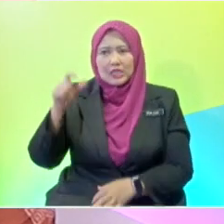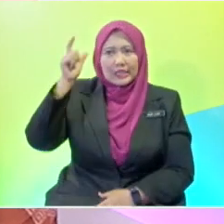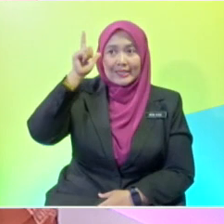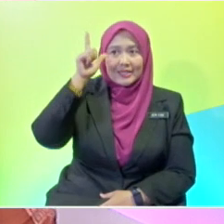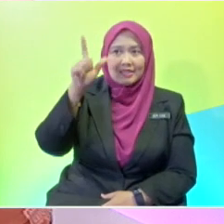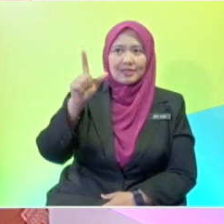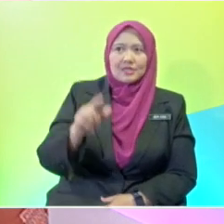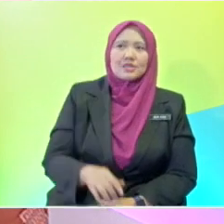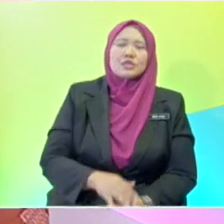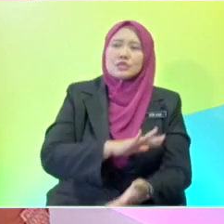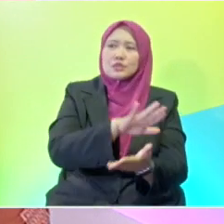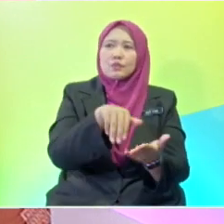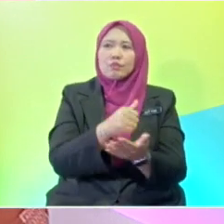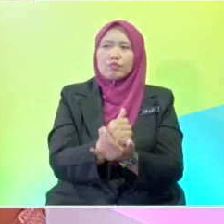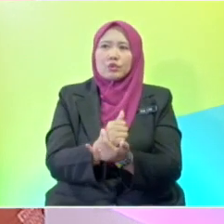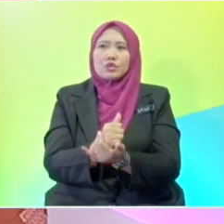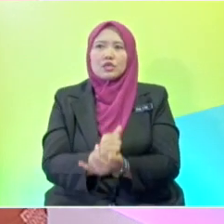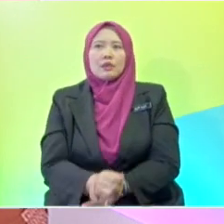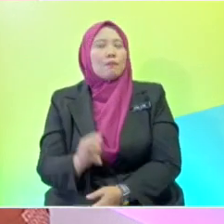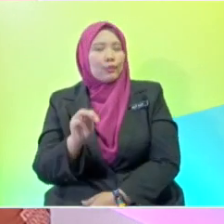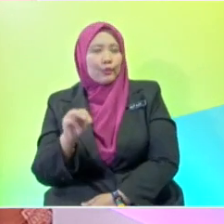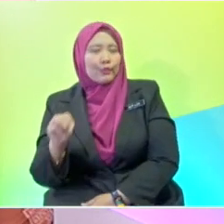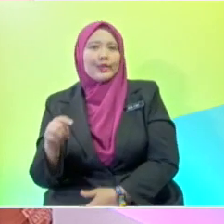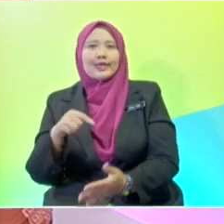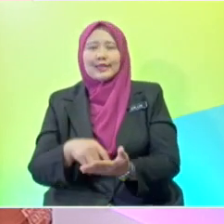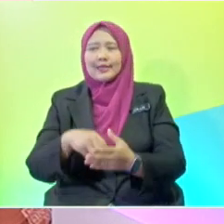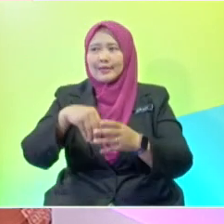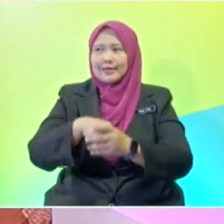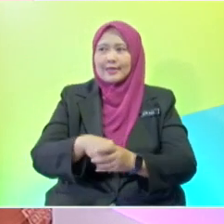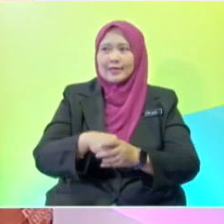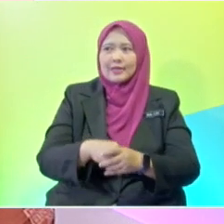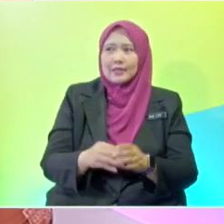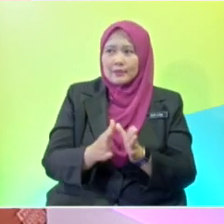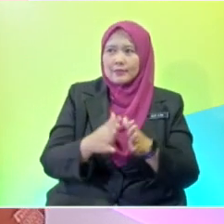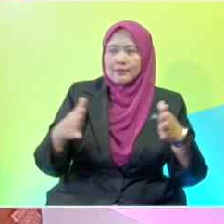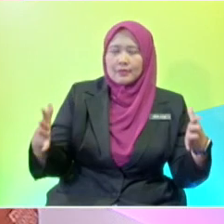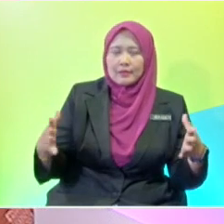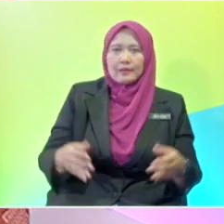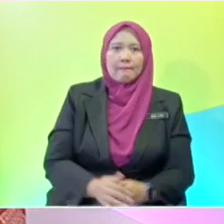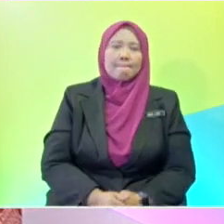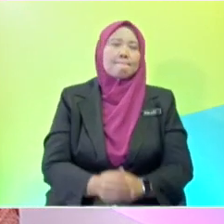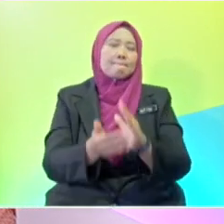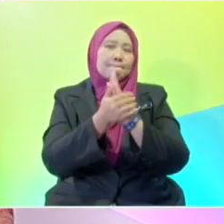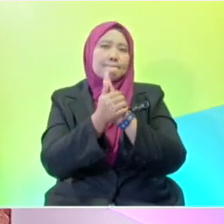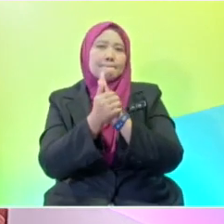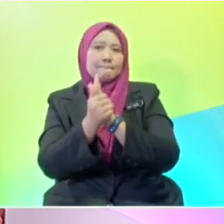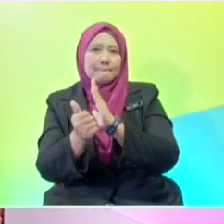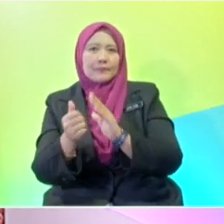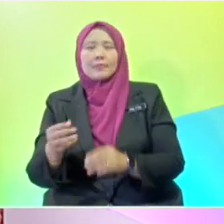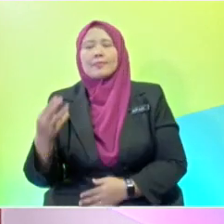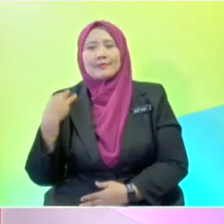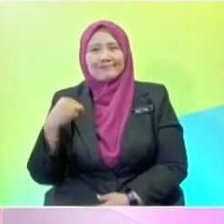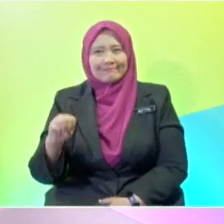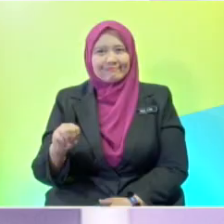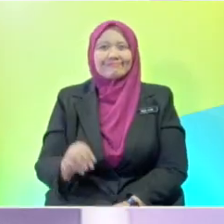keterampilan dan juga potensi murid-murid ini dalam mengembangkan bakat mereka dari berbagai aspek Baik